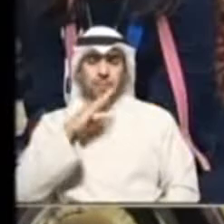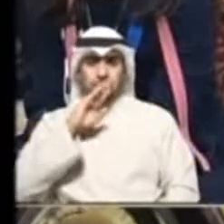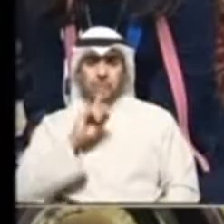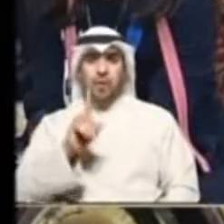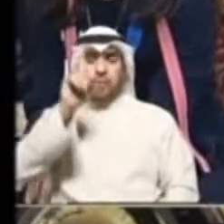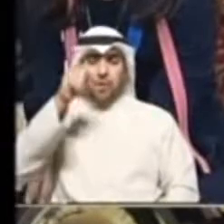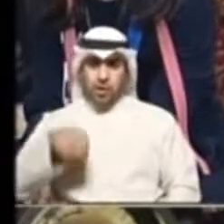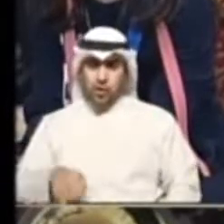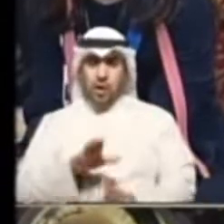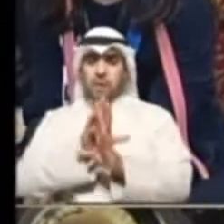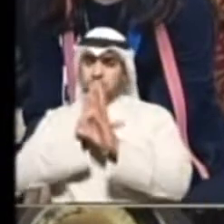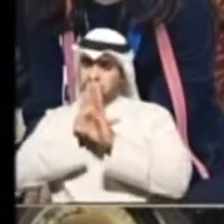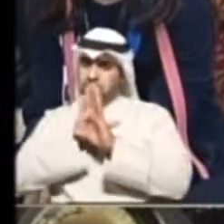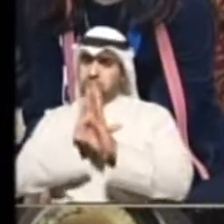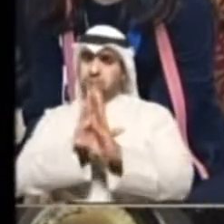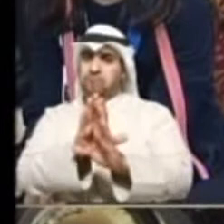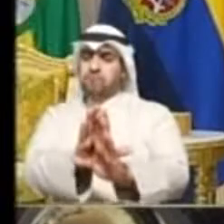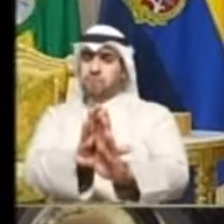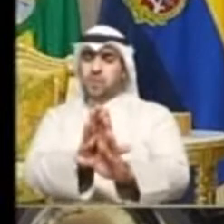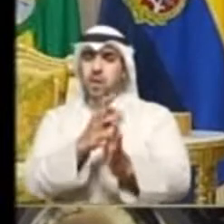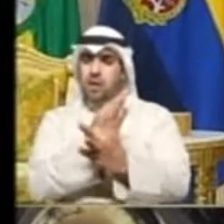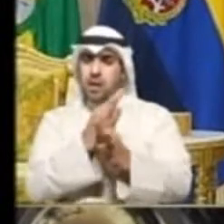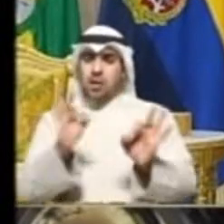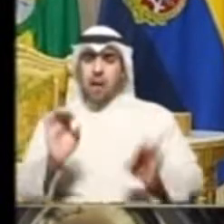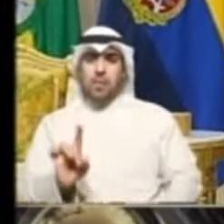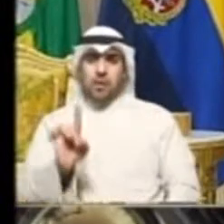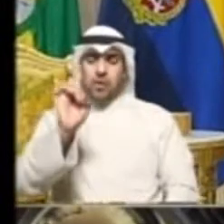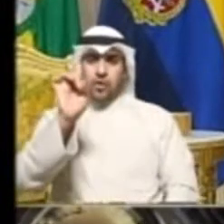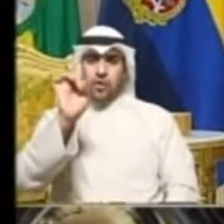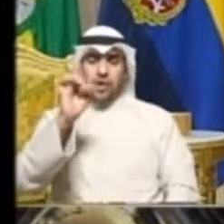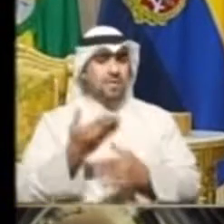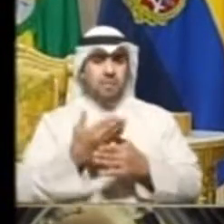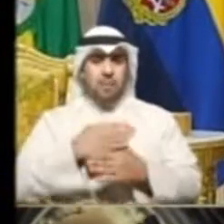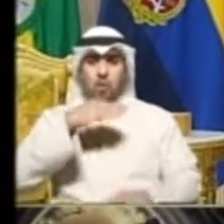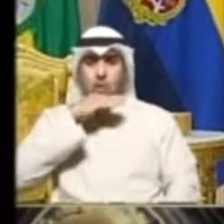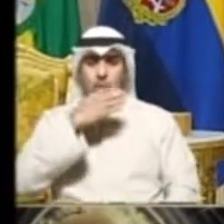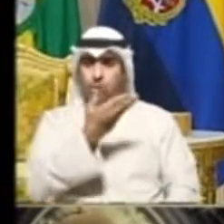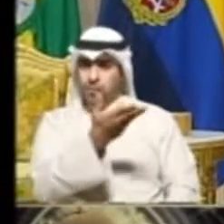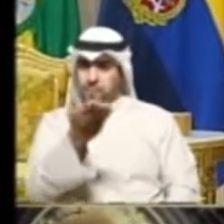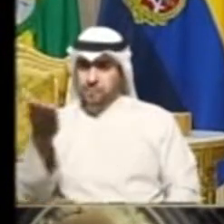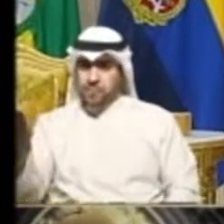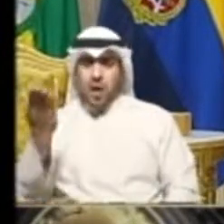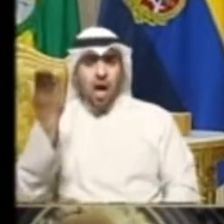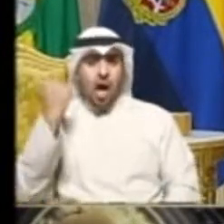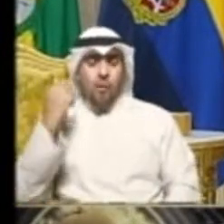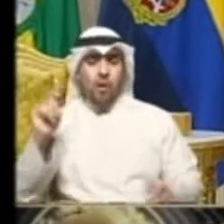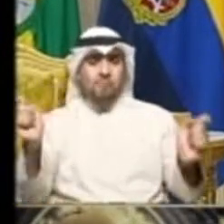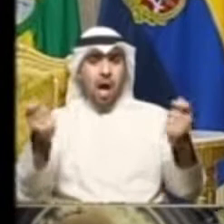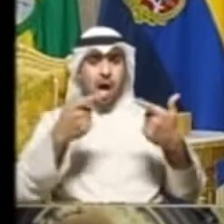وسندفع كل ما نملك، فأباؤكم أضحوا بدمهم